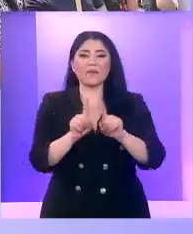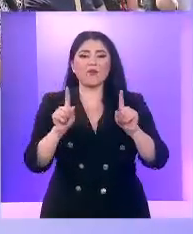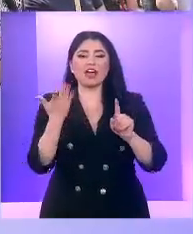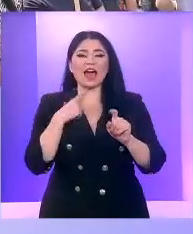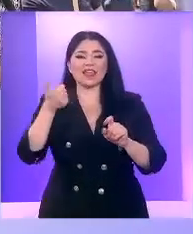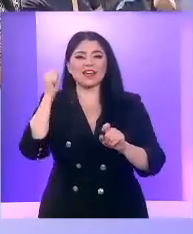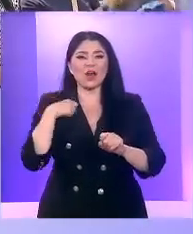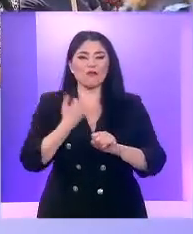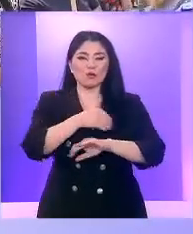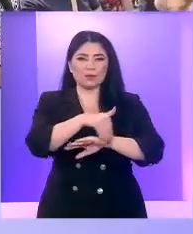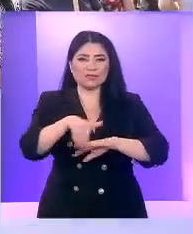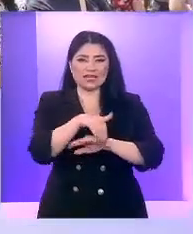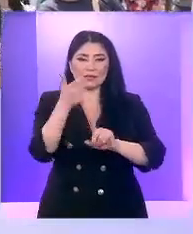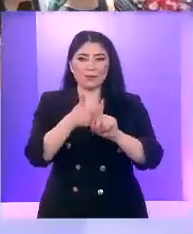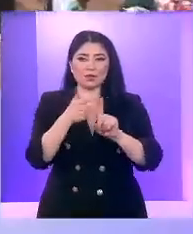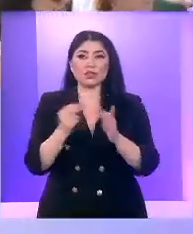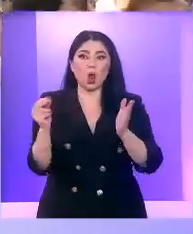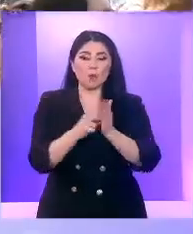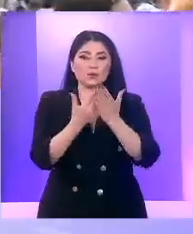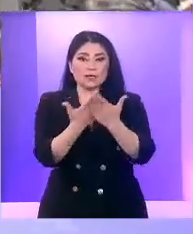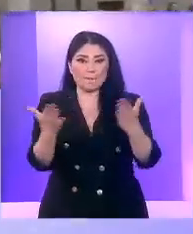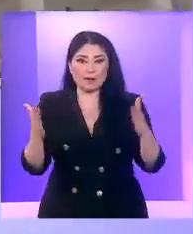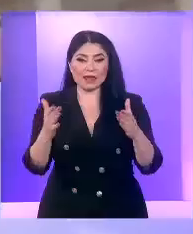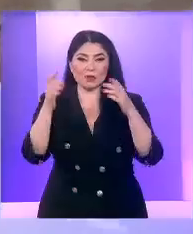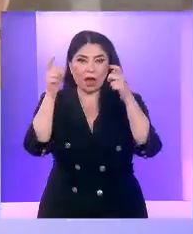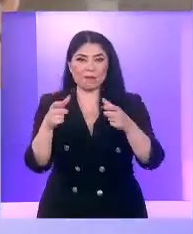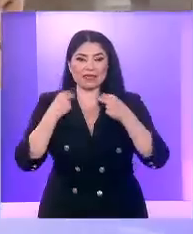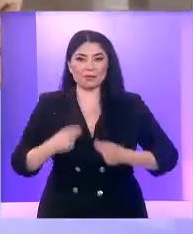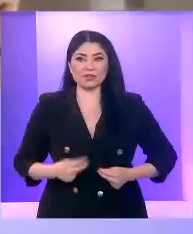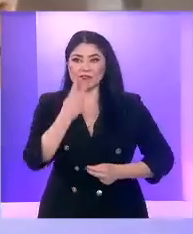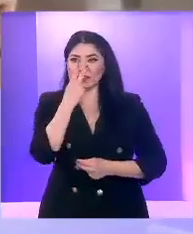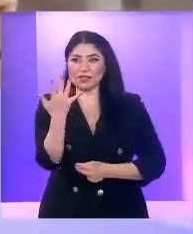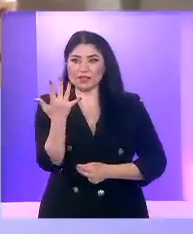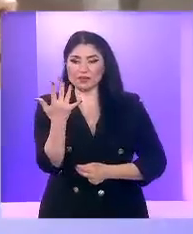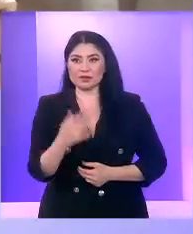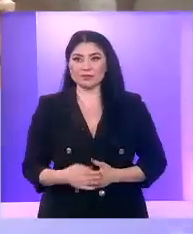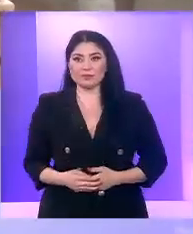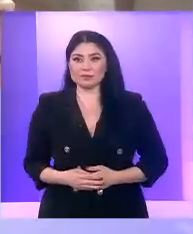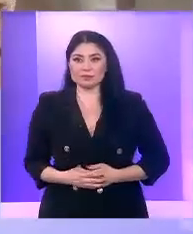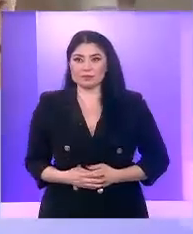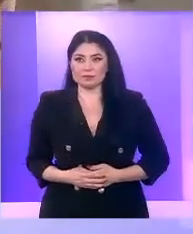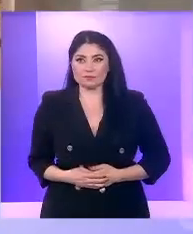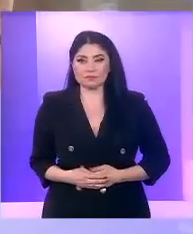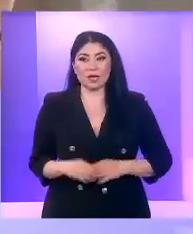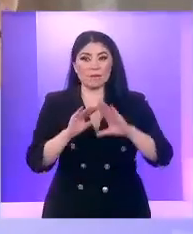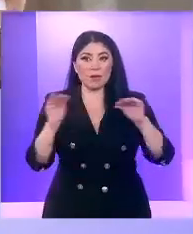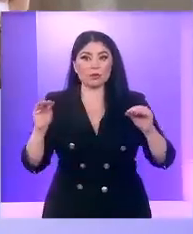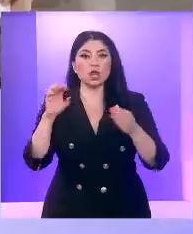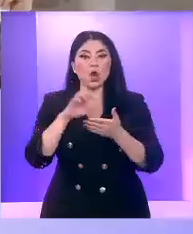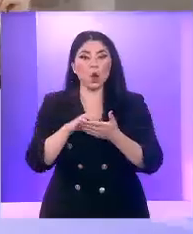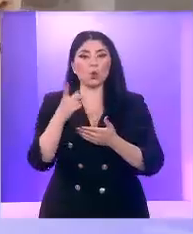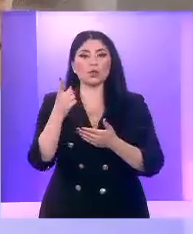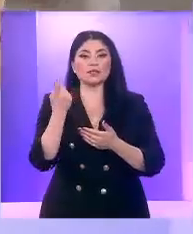stradă și le-au afișat în plen și vedem câteva dintre aceste pancarte. Între timp, în mai multe locuri din